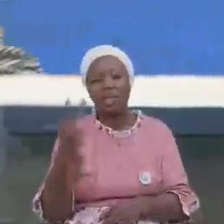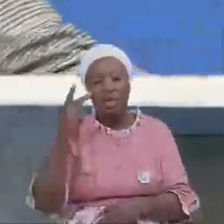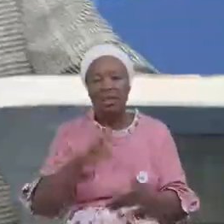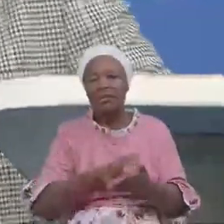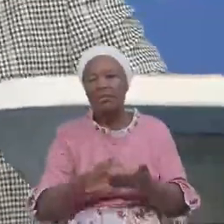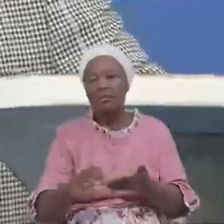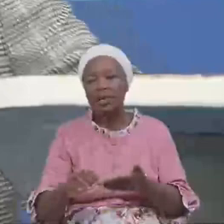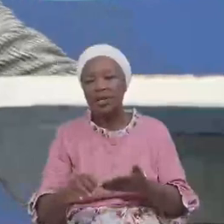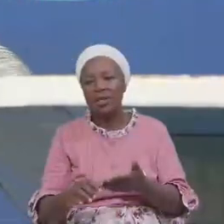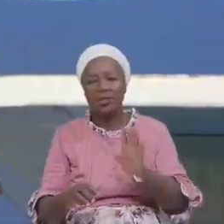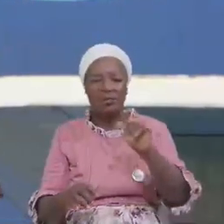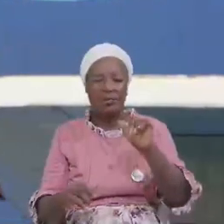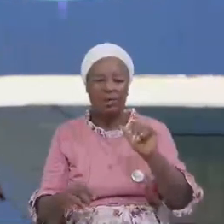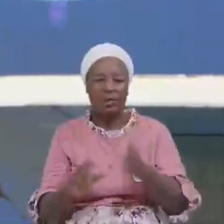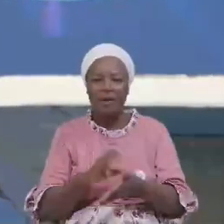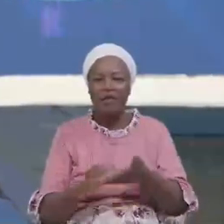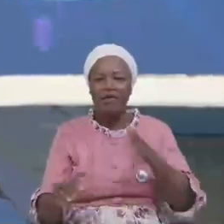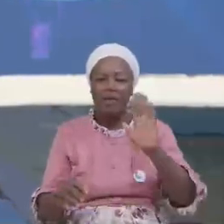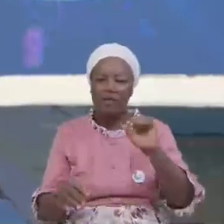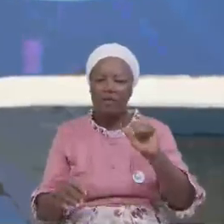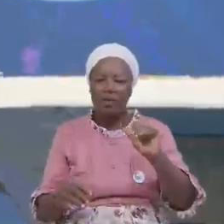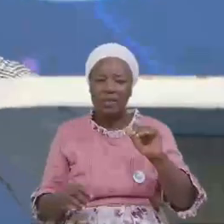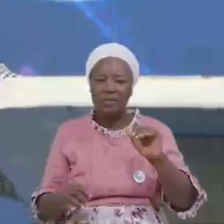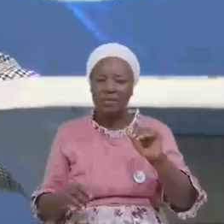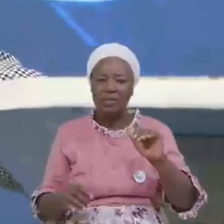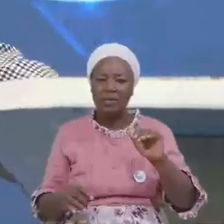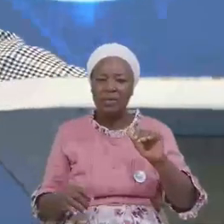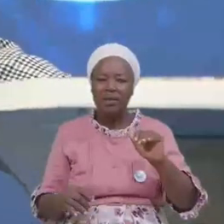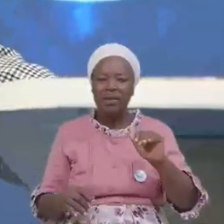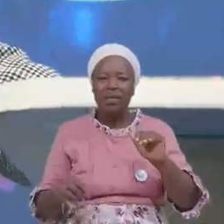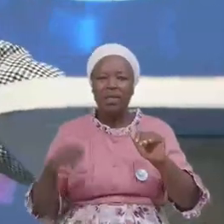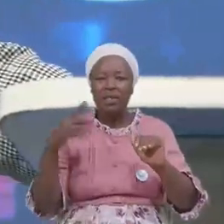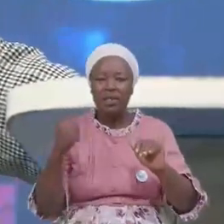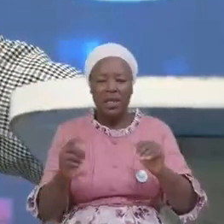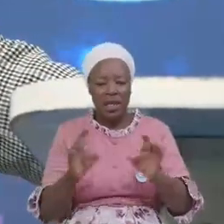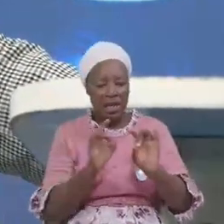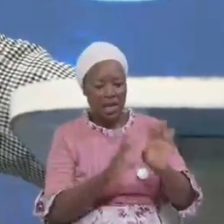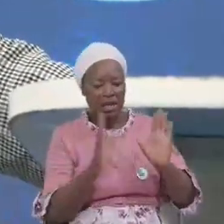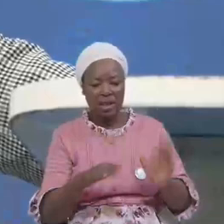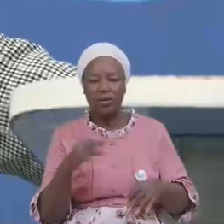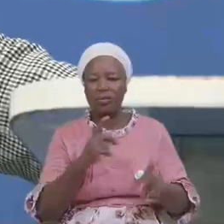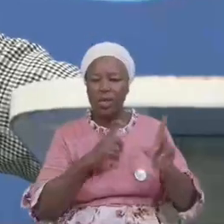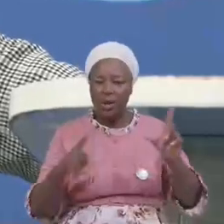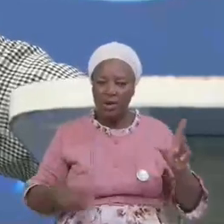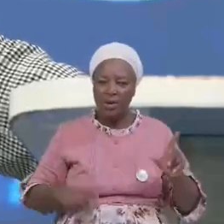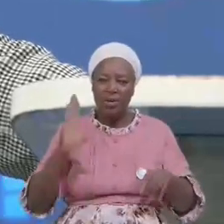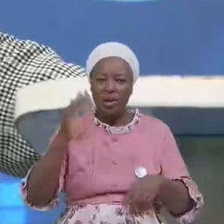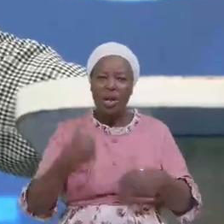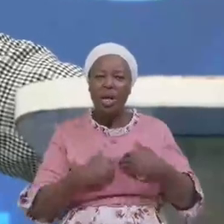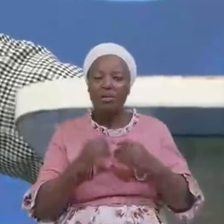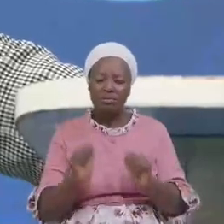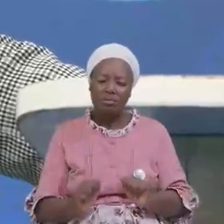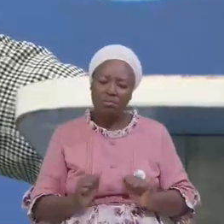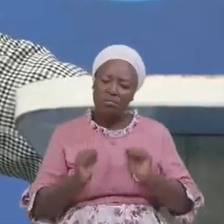Voyez le verset 15. Verset 16, lui second. Ceux qui haïssent l'Éternel le flatteraient.